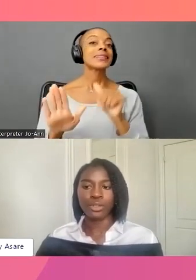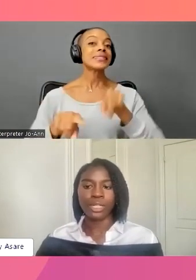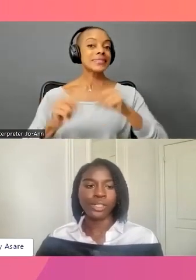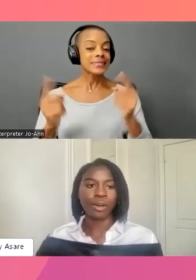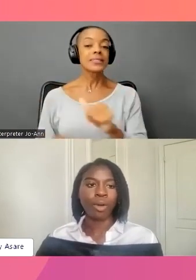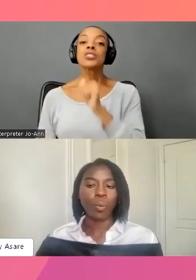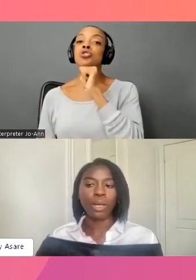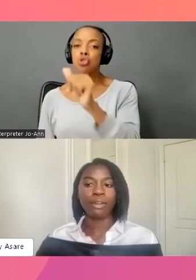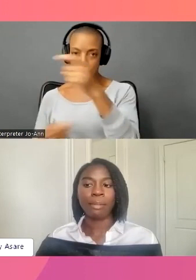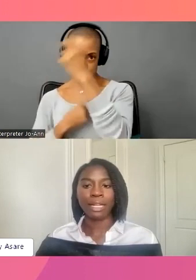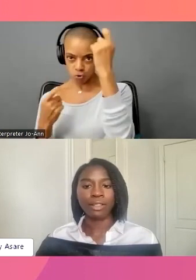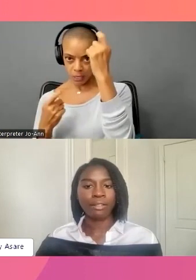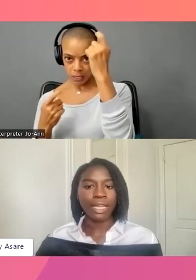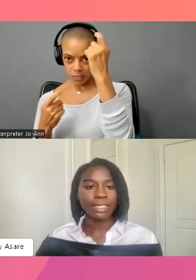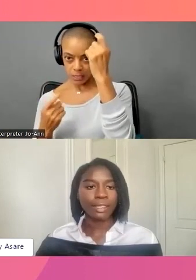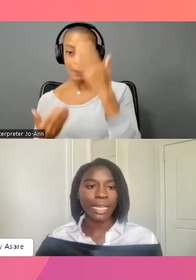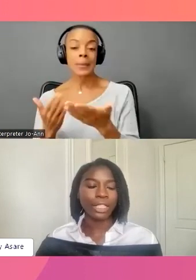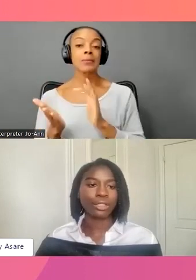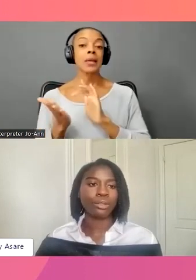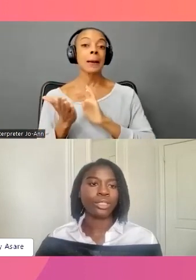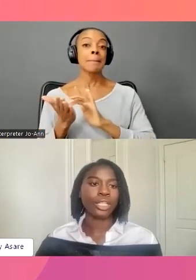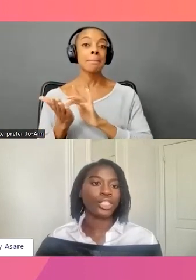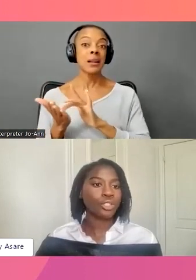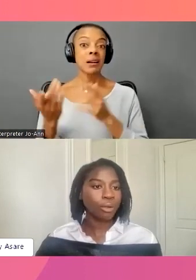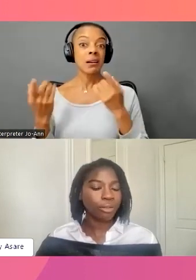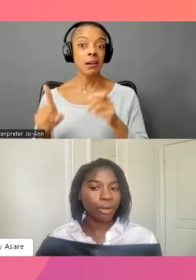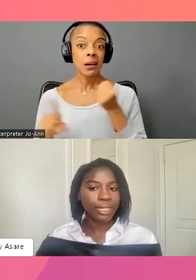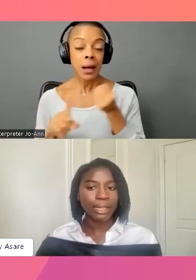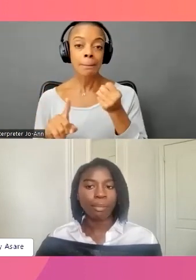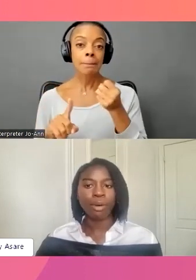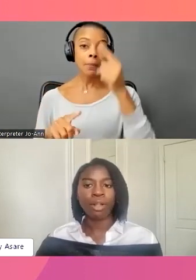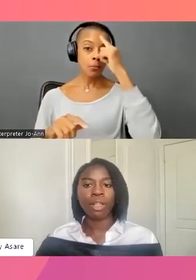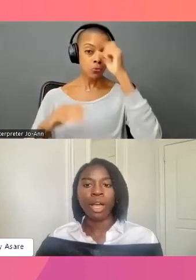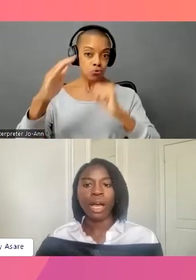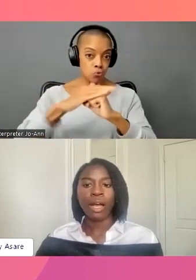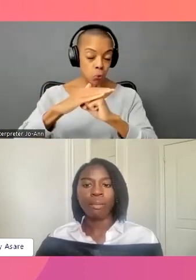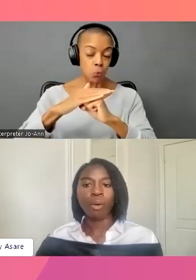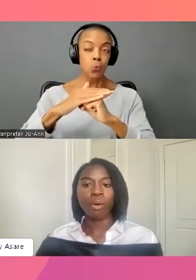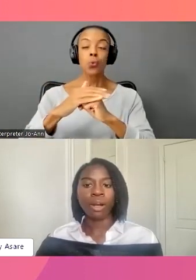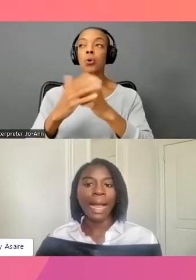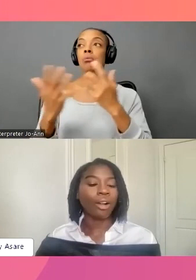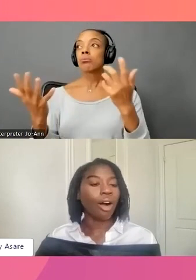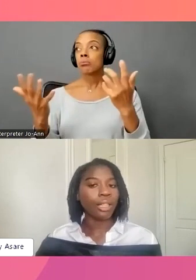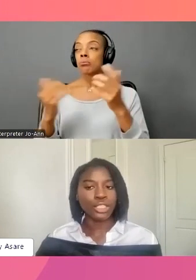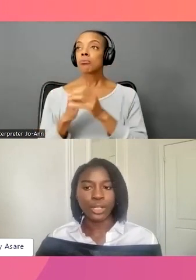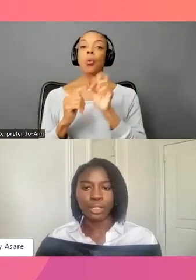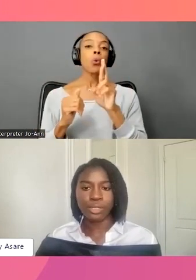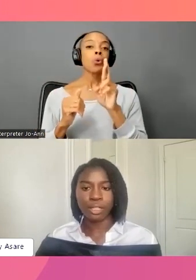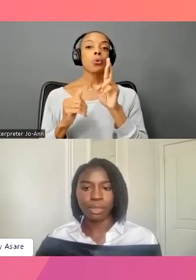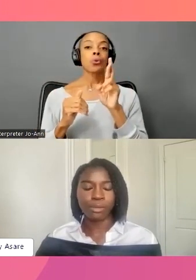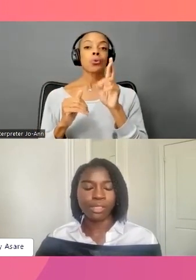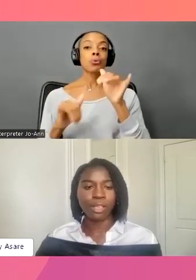Et ça peut être d'un événement médical,